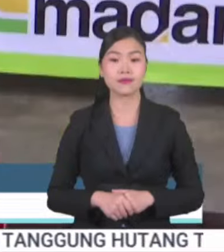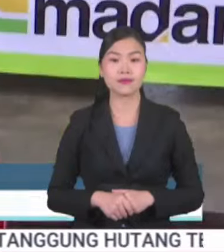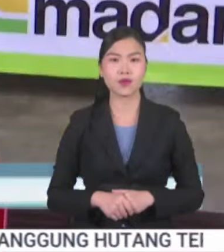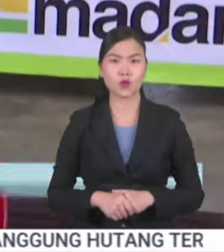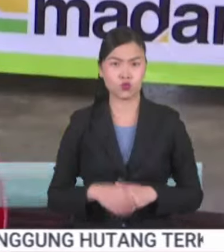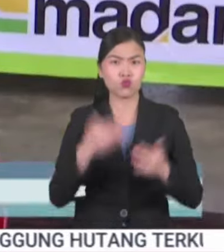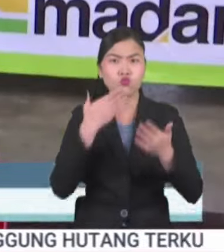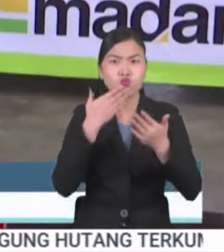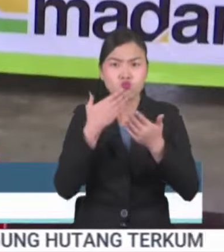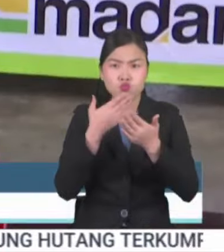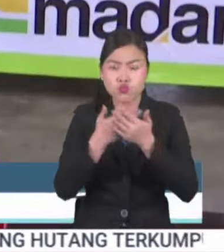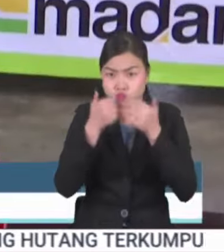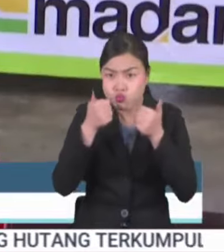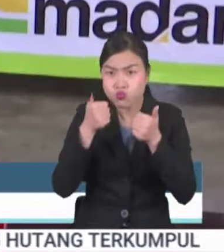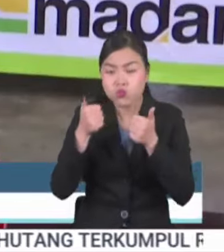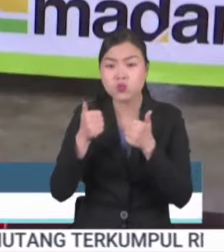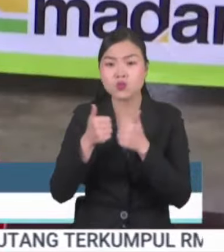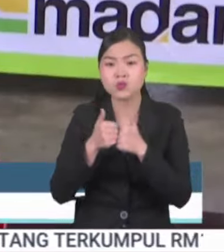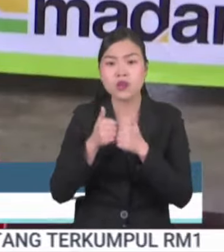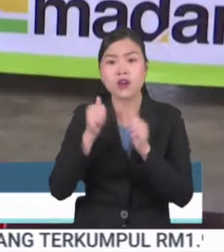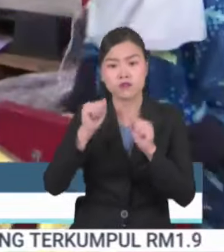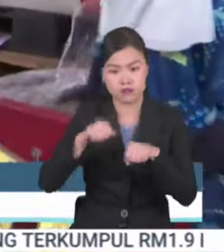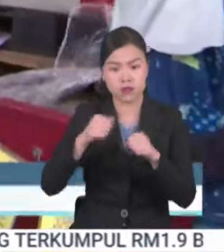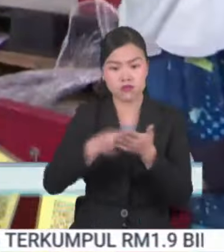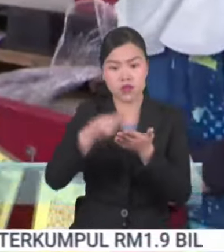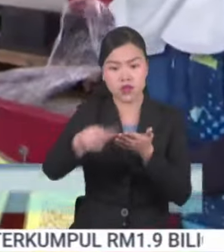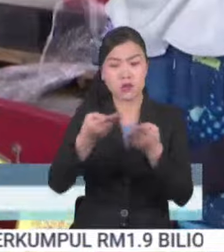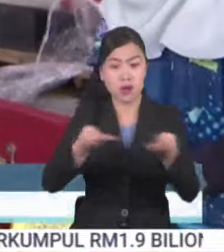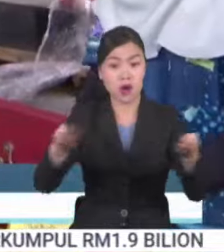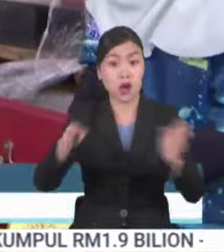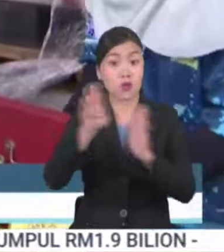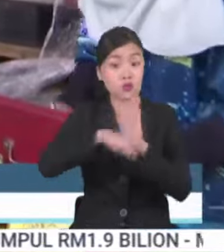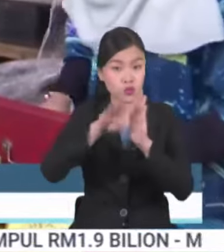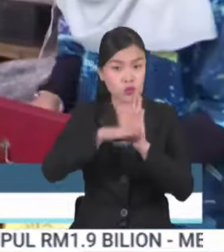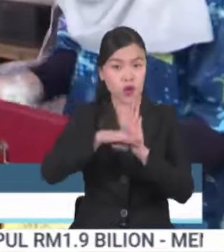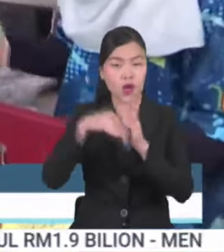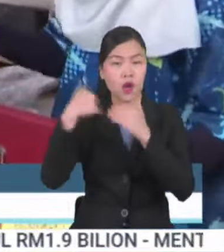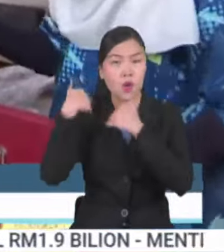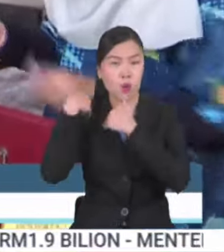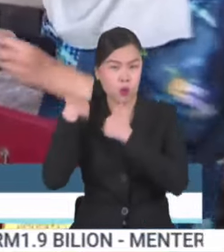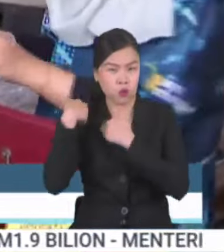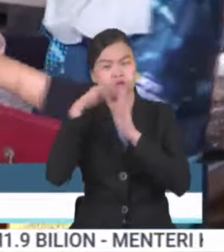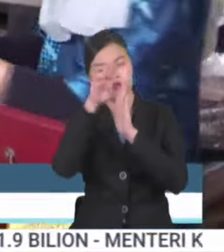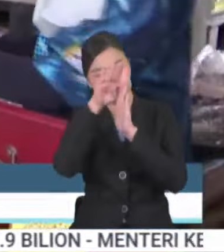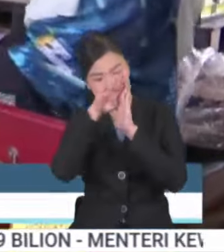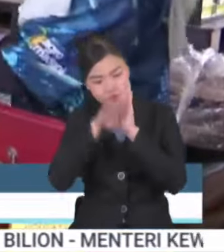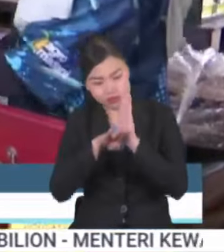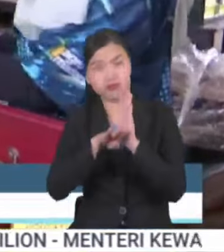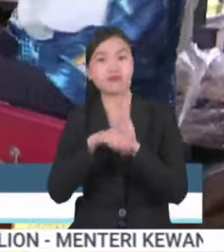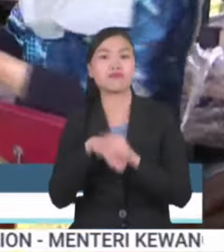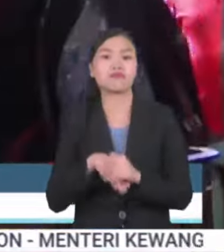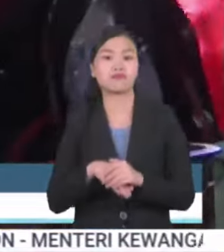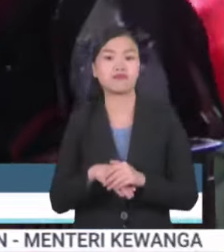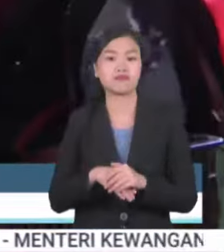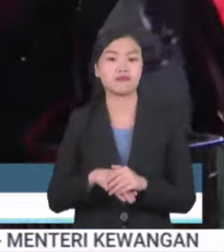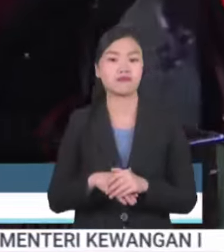Sangat-sangat baguslah. Kena dapat barang murah. Ingat dah sikit beban. Dapat barang murah ni.